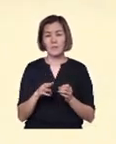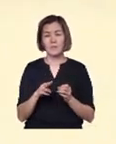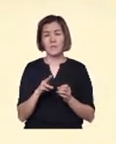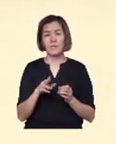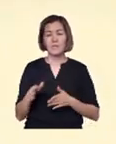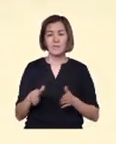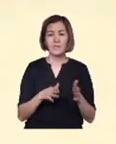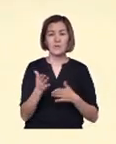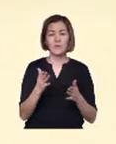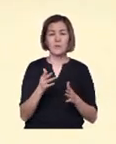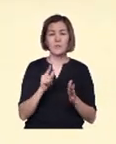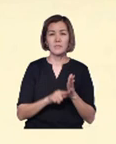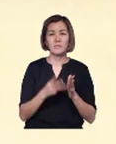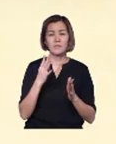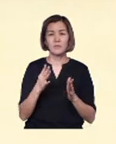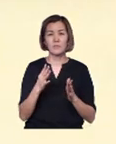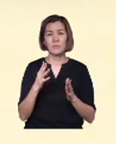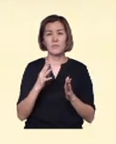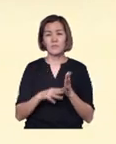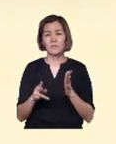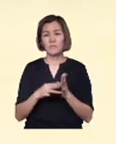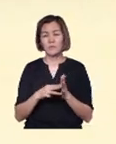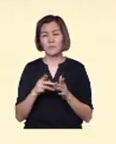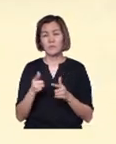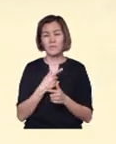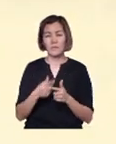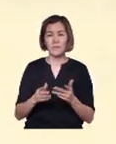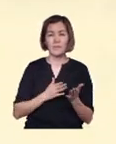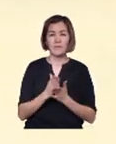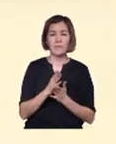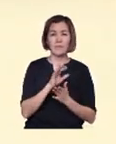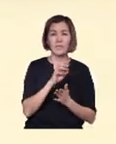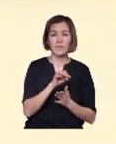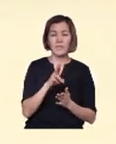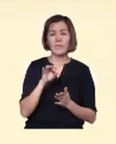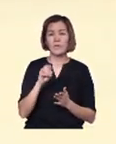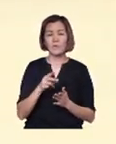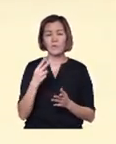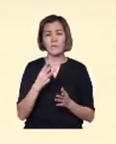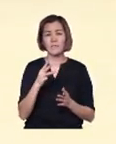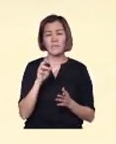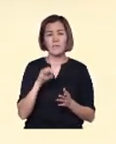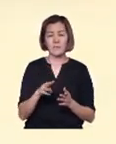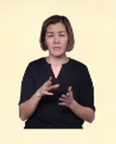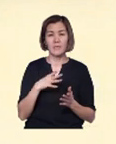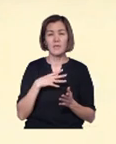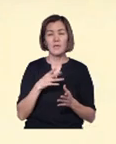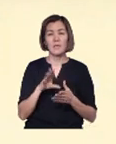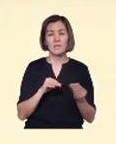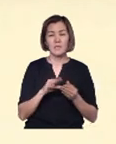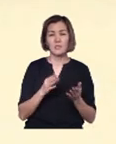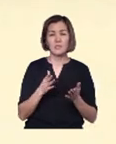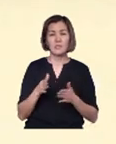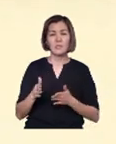дороги на отрезке с 74 по 88 километр направления Киген-Нарынкол. Это 23 километра бездорожья, а также дороги